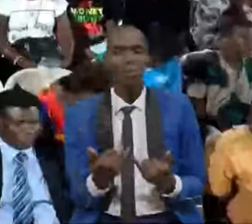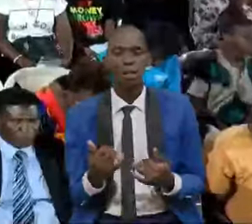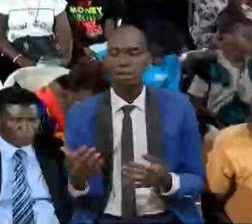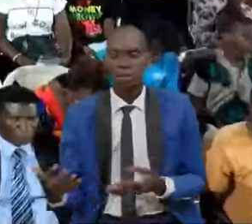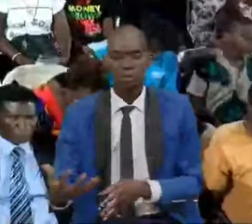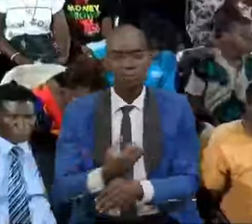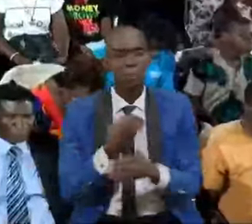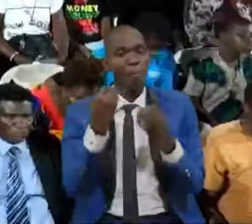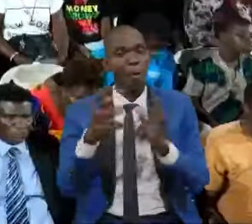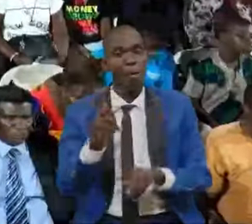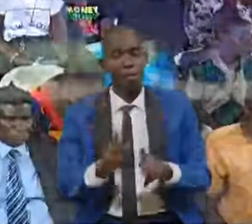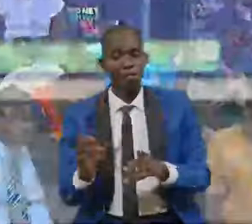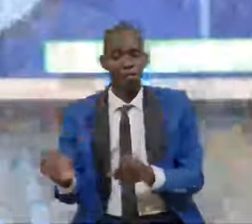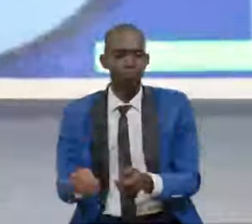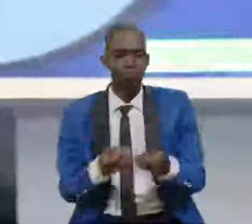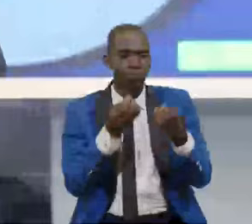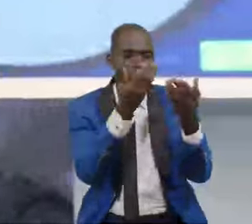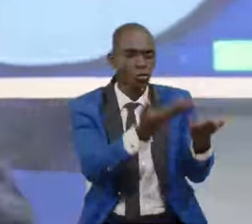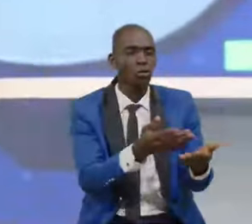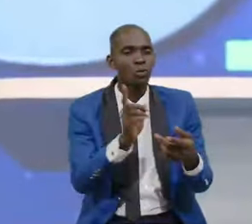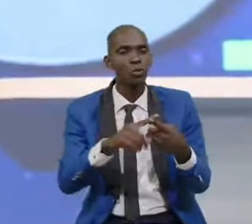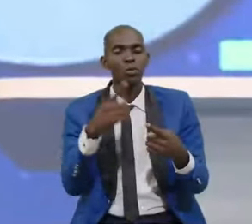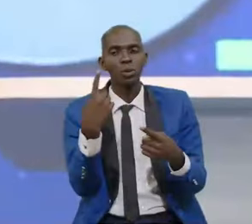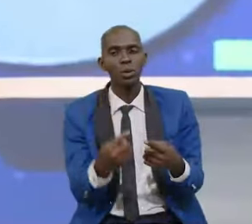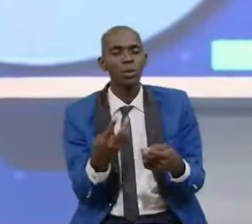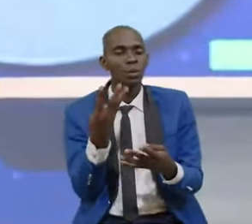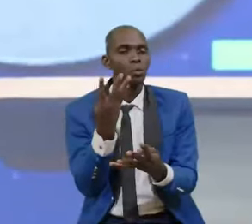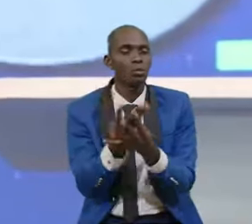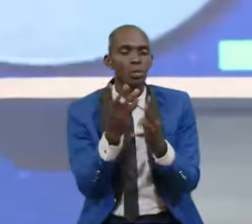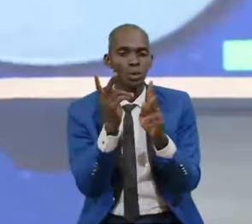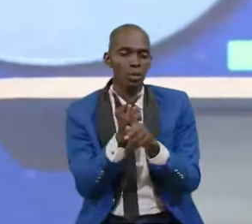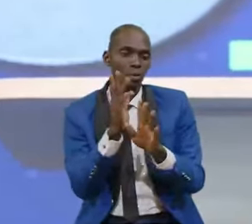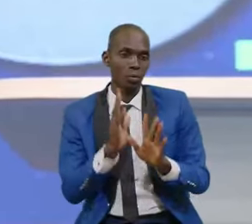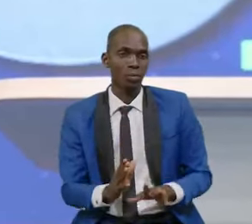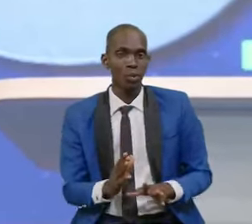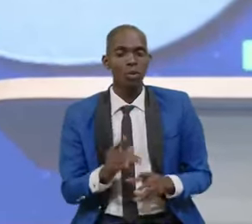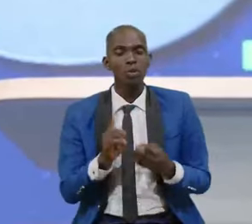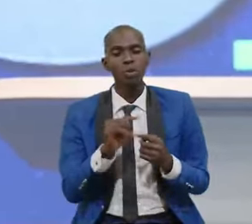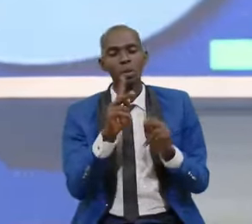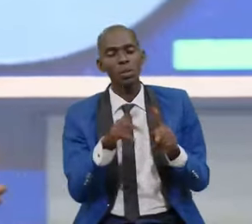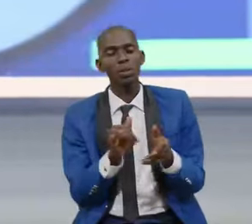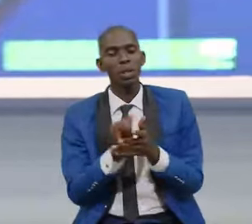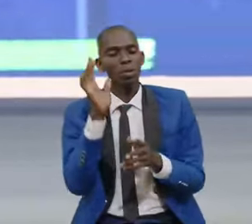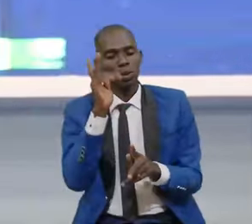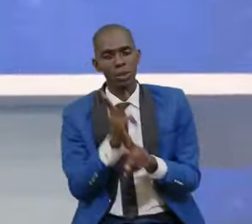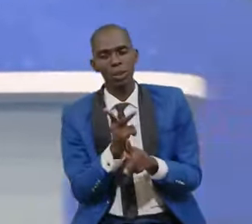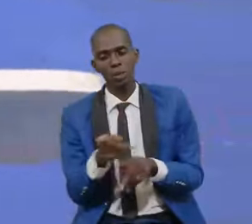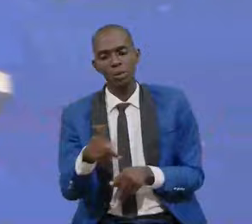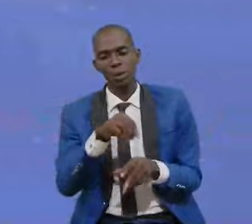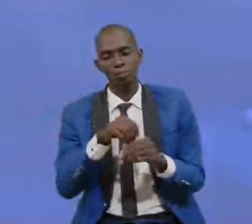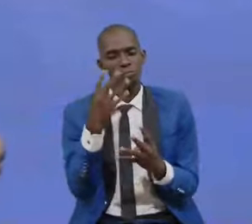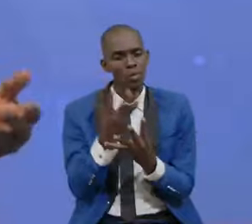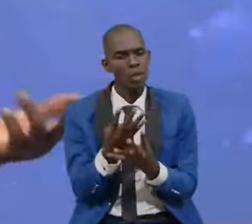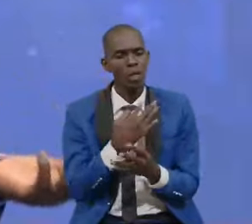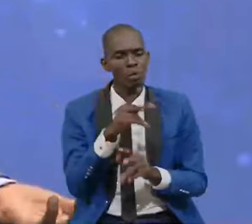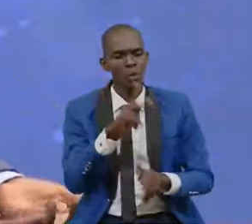plusieurs personnes au geôlier, à celui qui doit les maintenir là-bas. Et ces gens